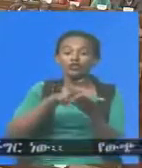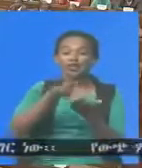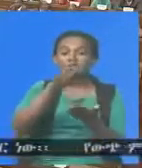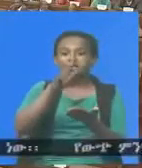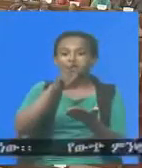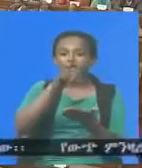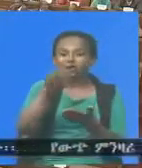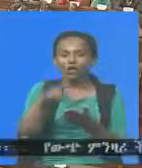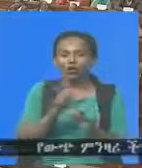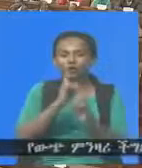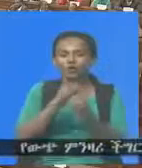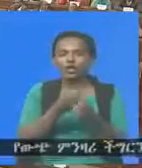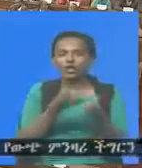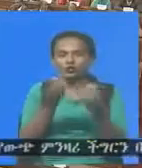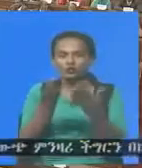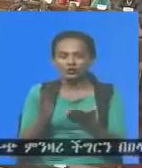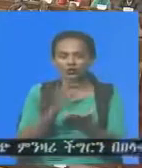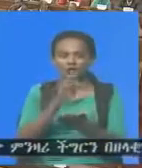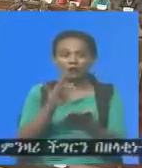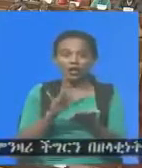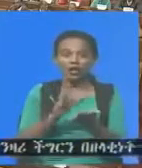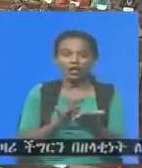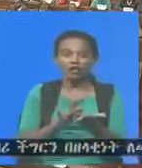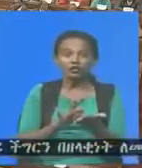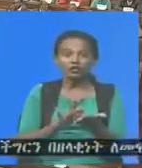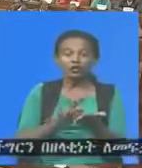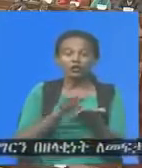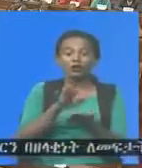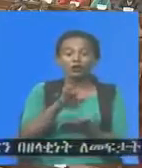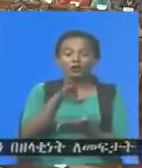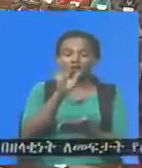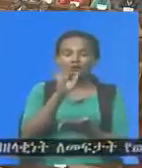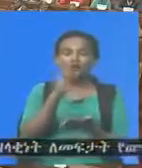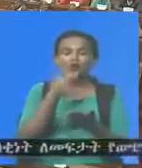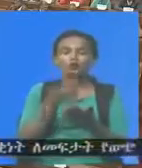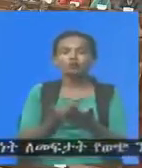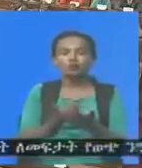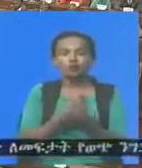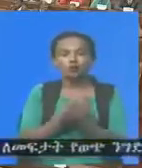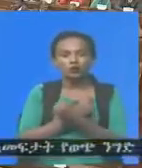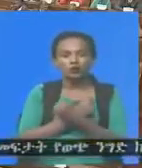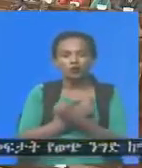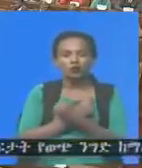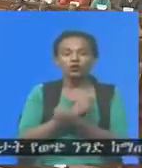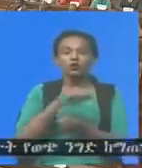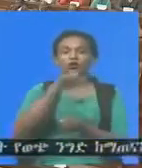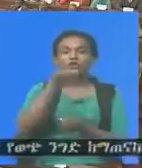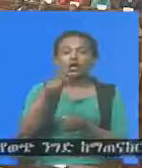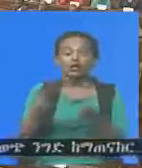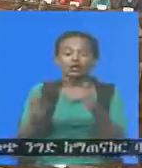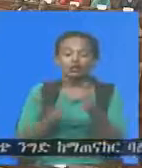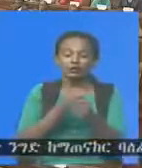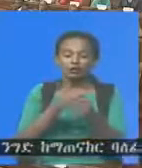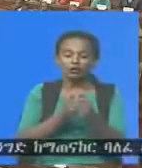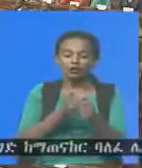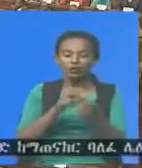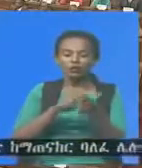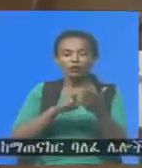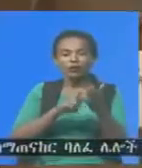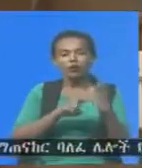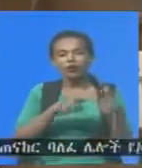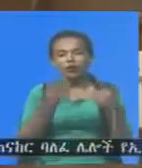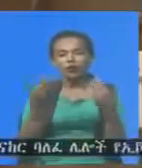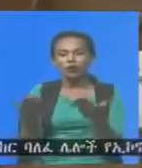ምላሽ ለመስጠት በመካከላችን በመገኘታቸው ላመሰግን እወዳለሁ። ጥያቄን እንደሚከተለው በንባብ